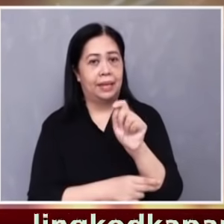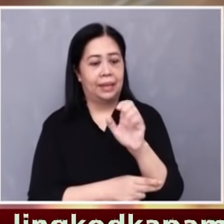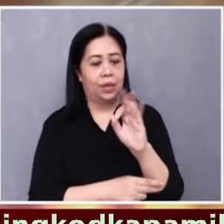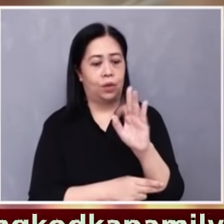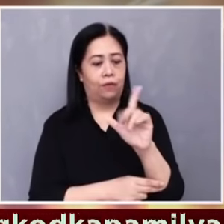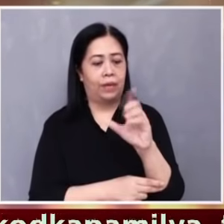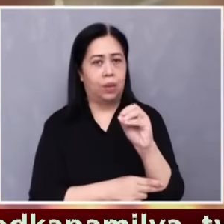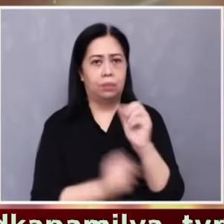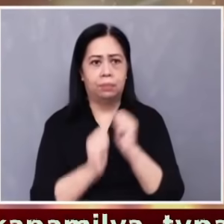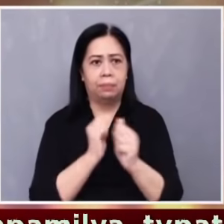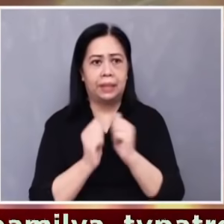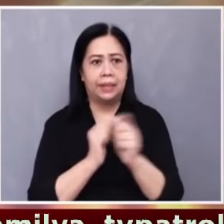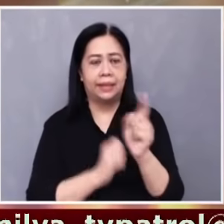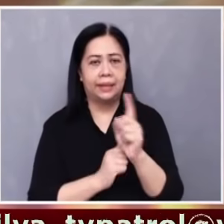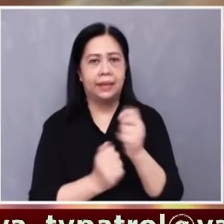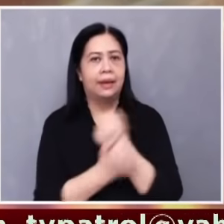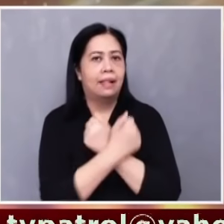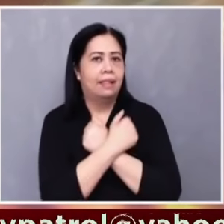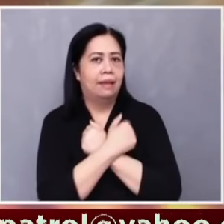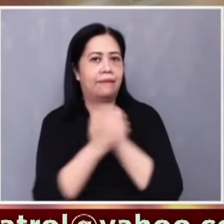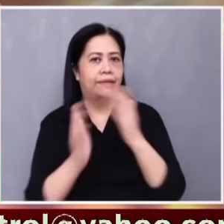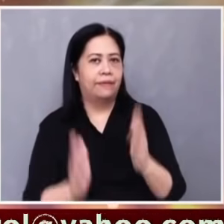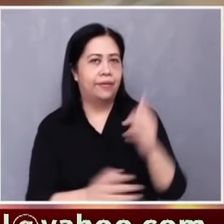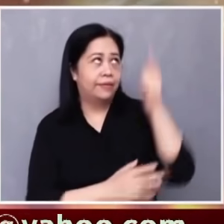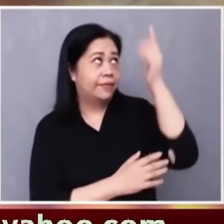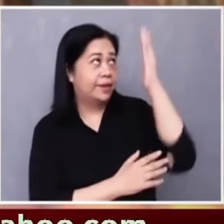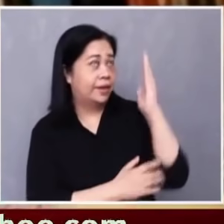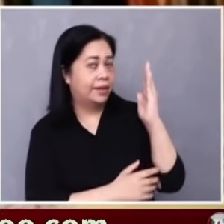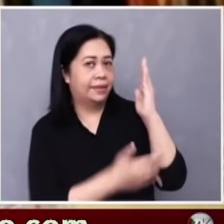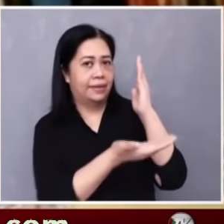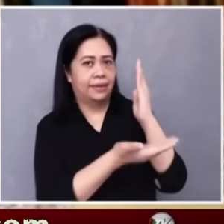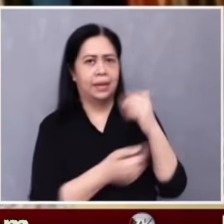sabihin ay lover of God. There was a story na